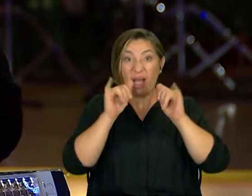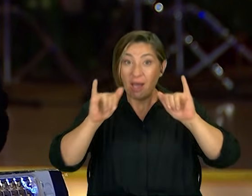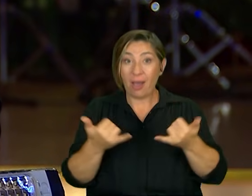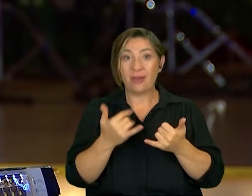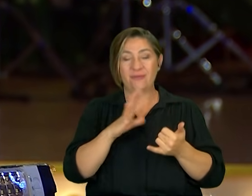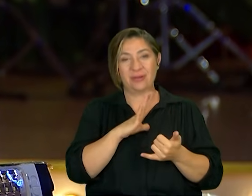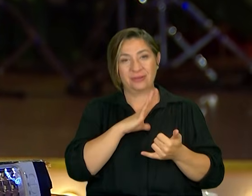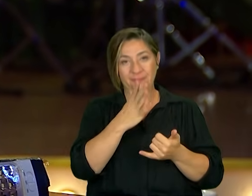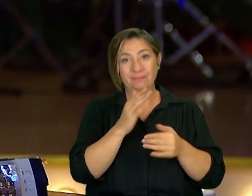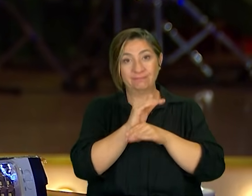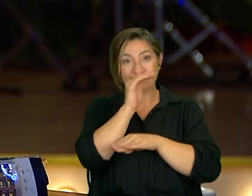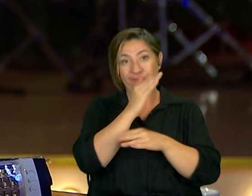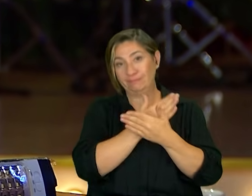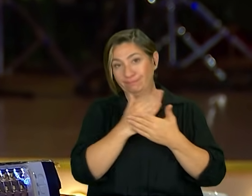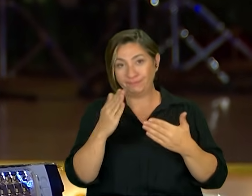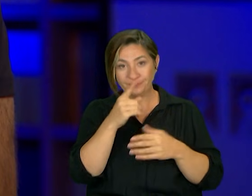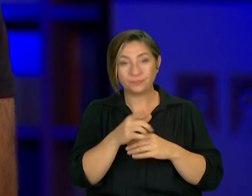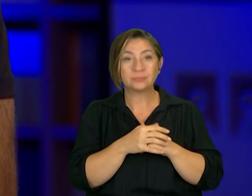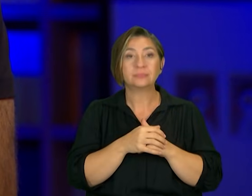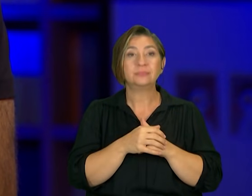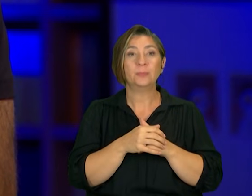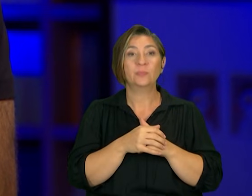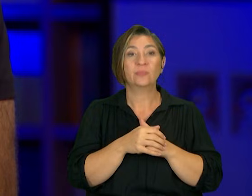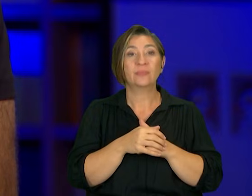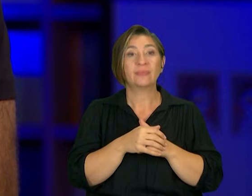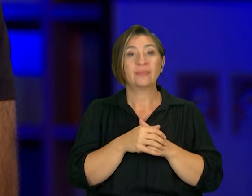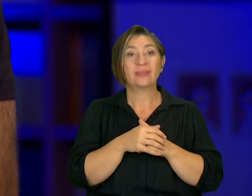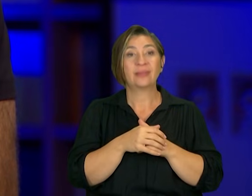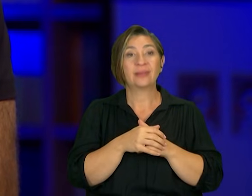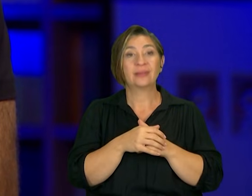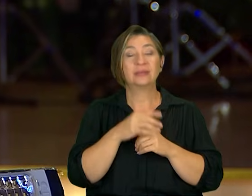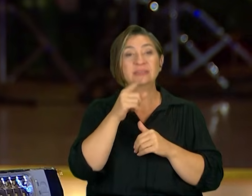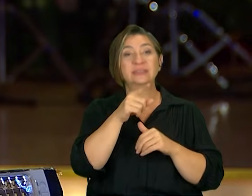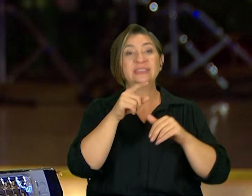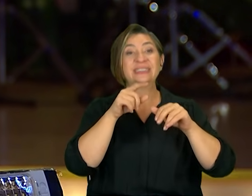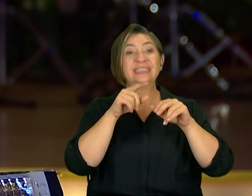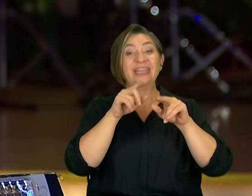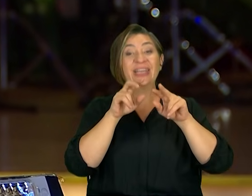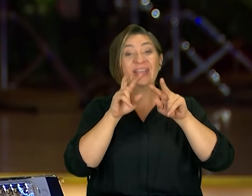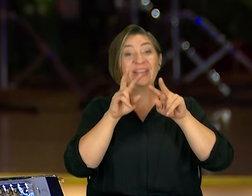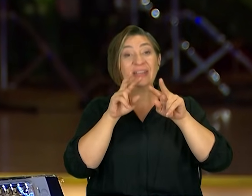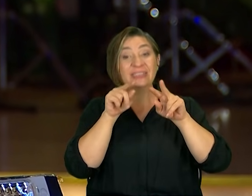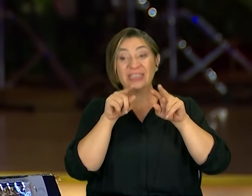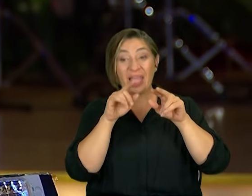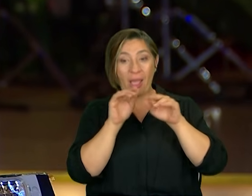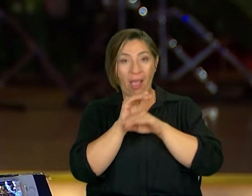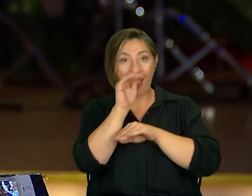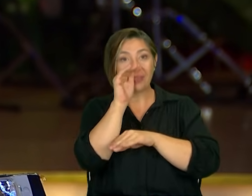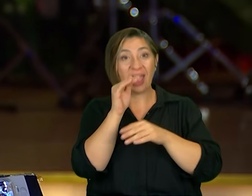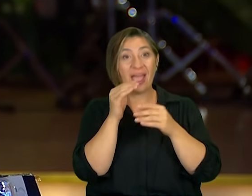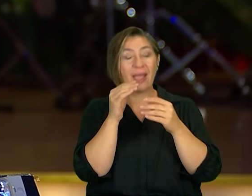altında hakikaten hayatını geçiren adamlar bu CFO'lar. Siz Wing Chun'la